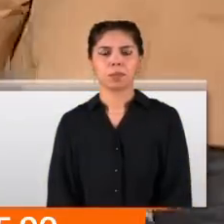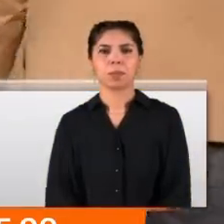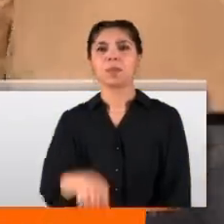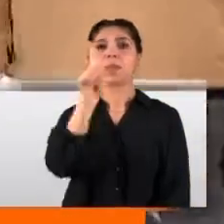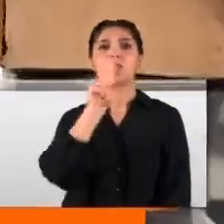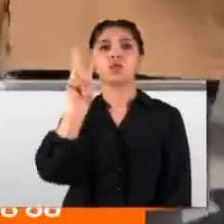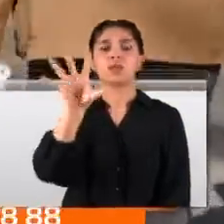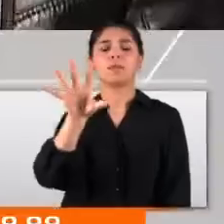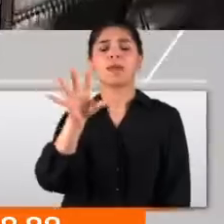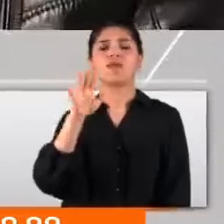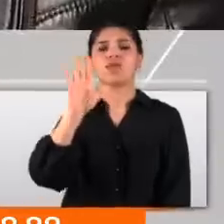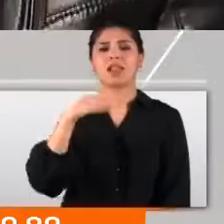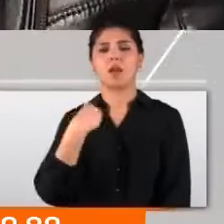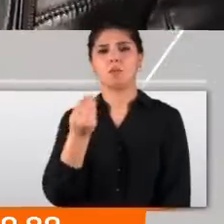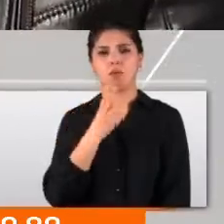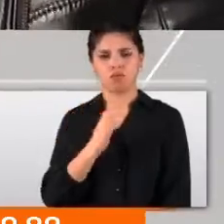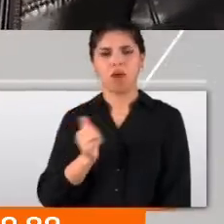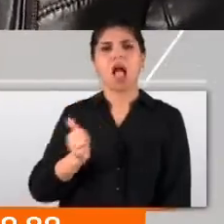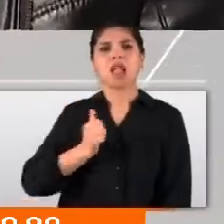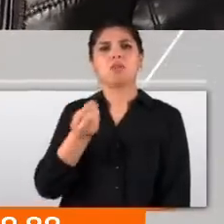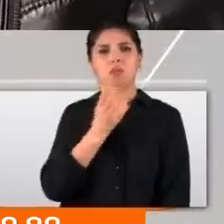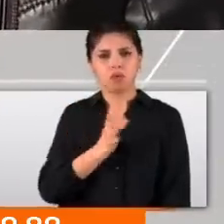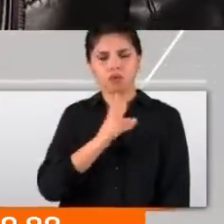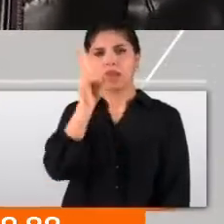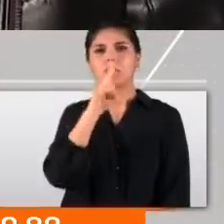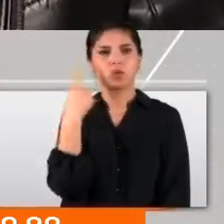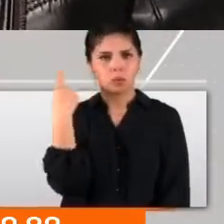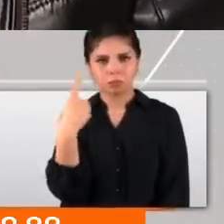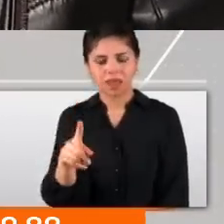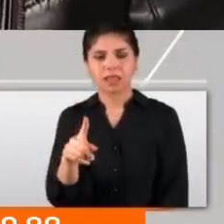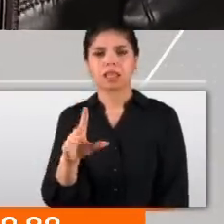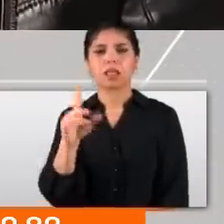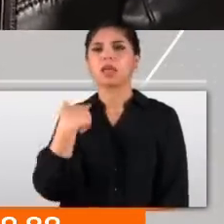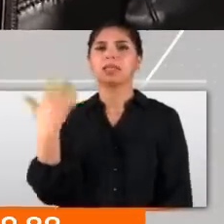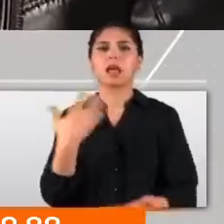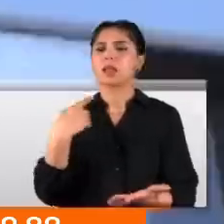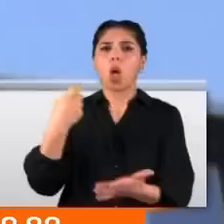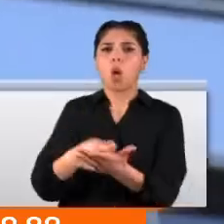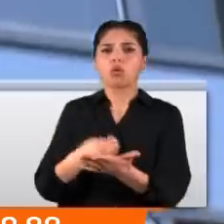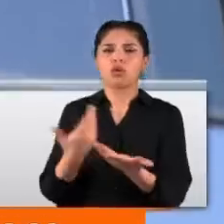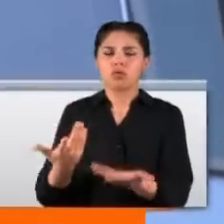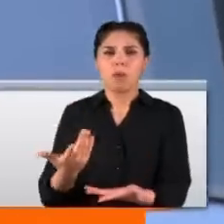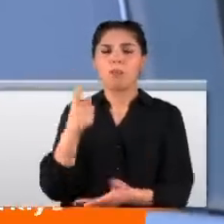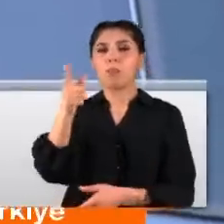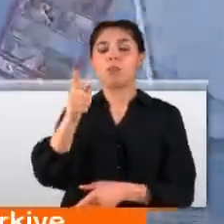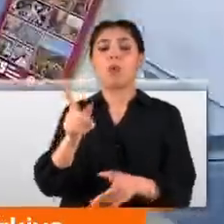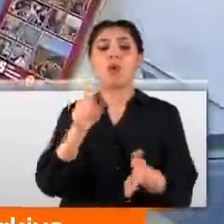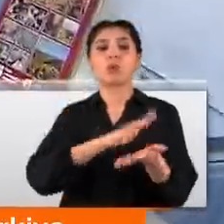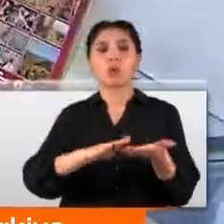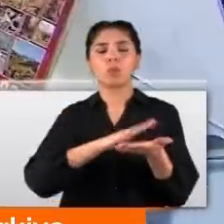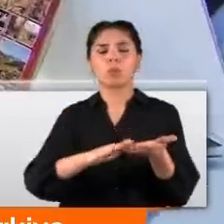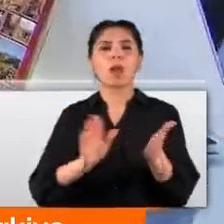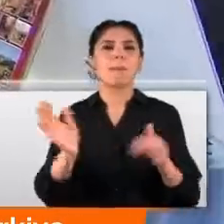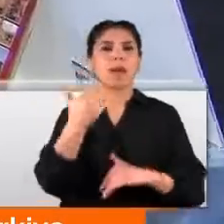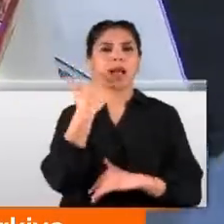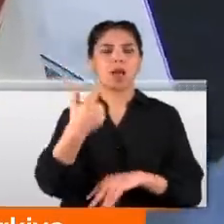125 lira borcum var. Bir de askerlik borçlanması var 200 lira. Bu 200 lirayı nasıl ödeyebiliriz efendim? Yeni yapılandırma paketi